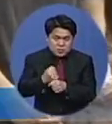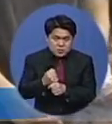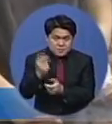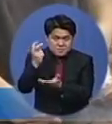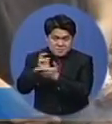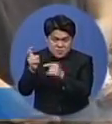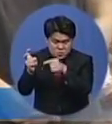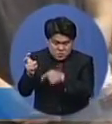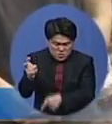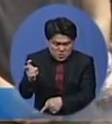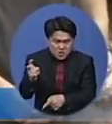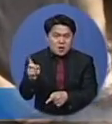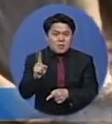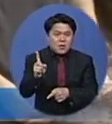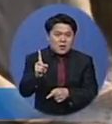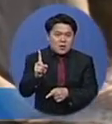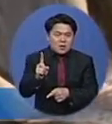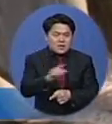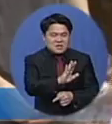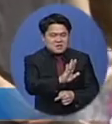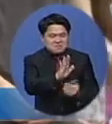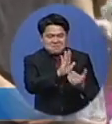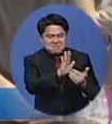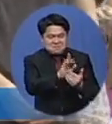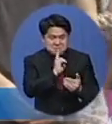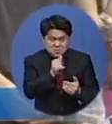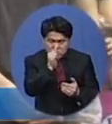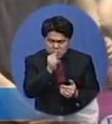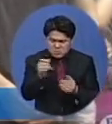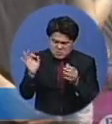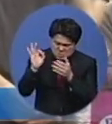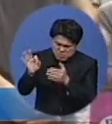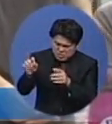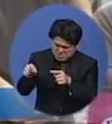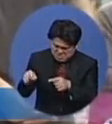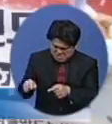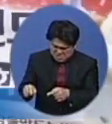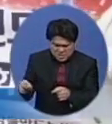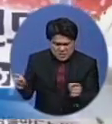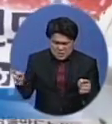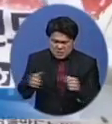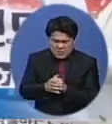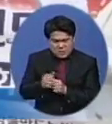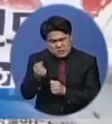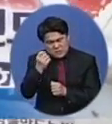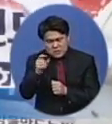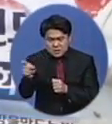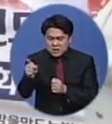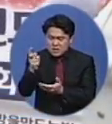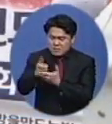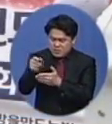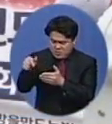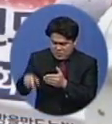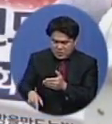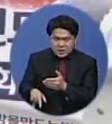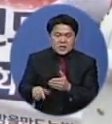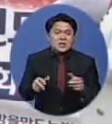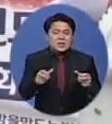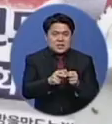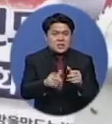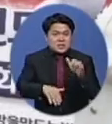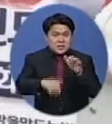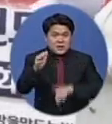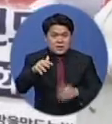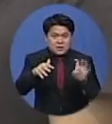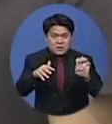지침을 시설 이용 제한의 이유로 들고 있지만 합리적이지 못하다며 해당 지침에 대해서도 장애인 차별